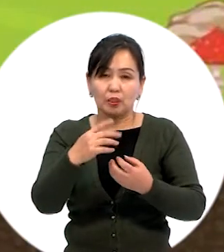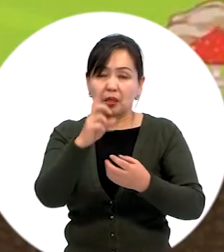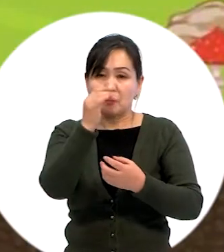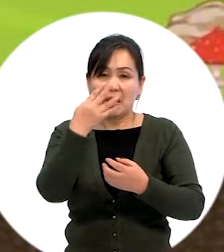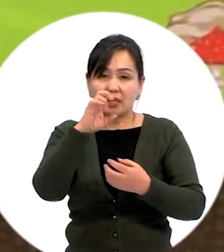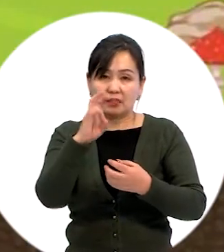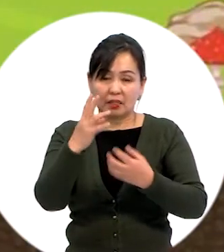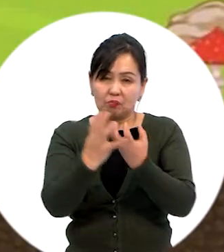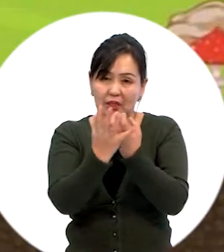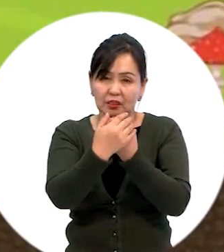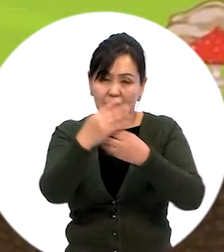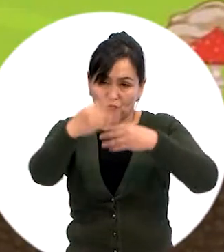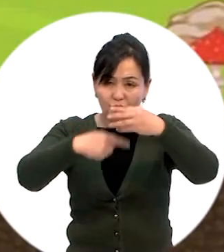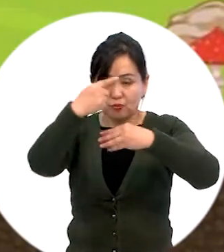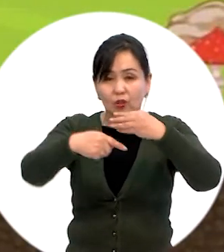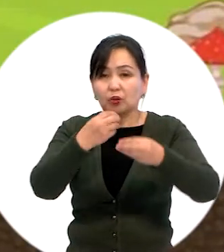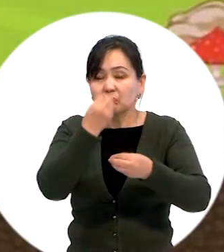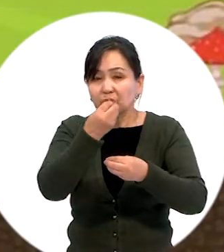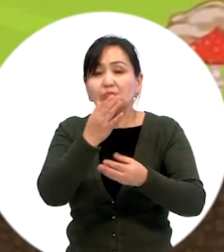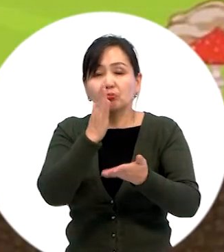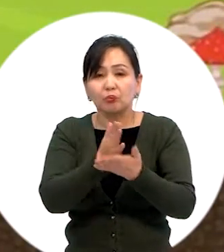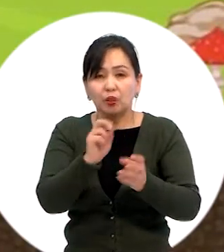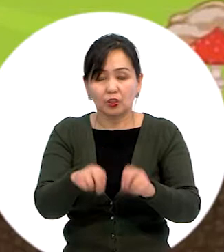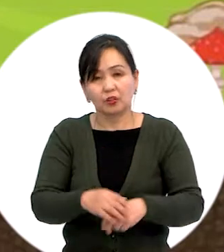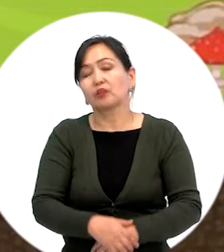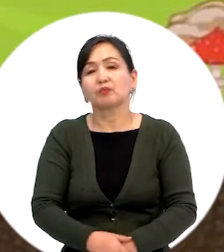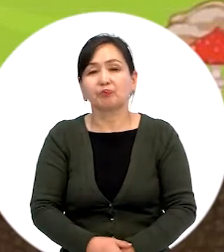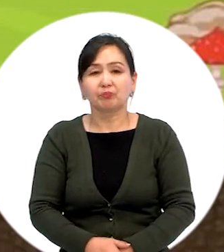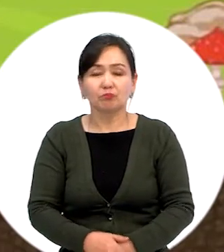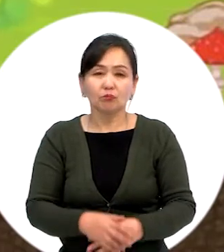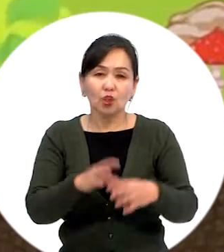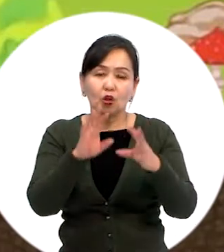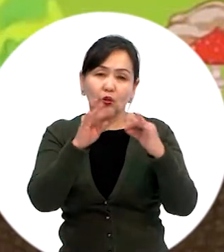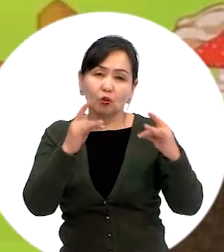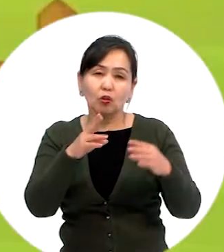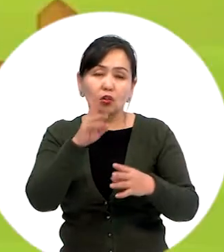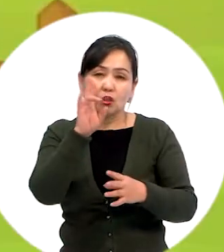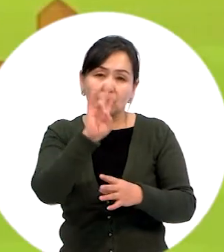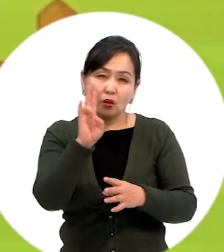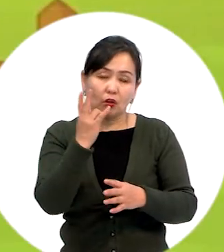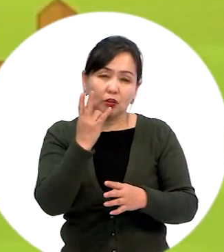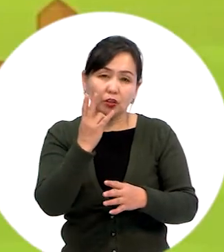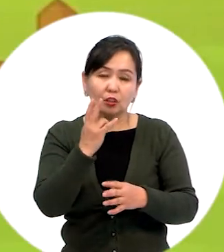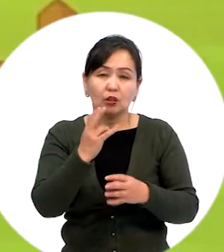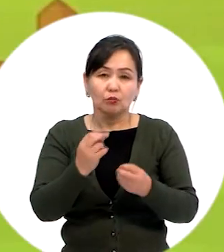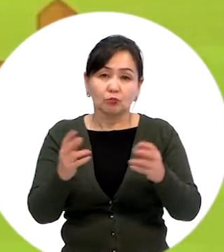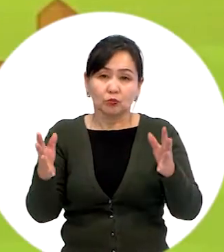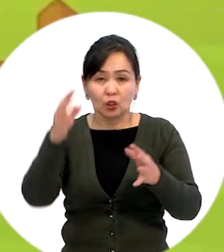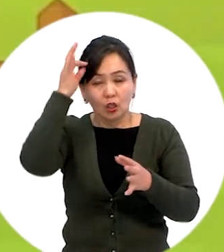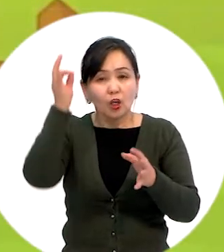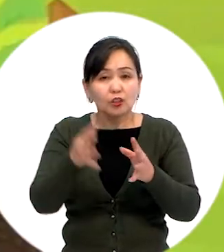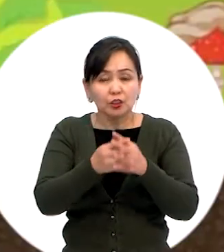хийж болно. Өндөгхөн миний би өөрийн мэддэг ногооны ансгаа танд хэлж өглөө. Бусад ногооны ансгад ээж аав, ах